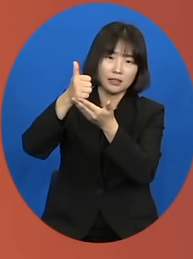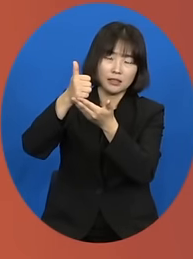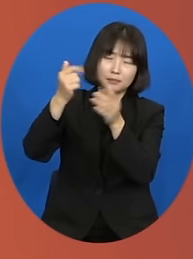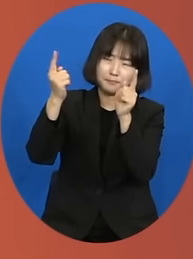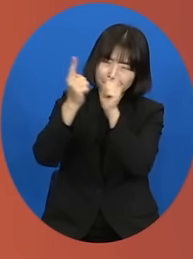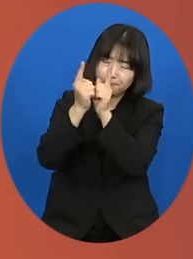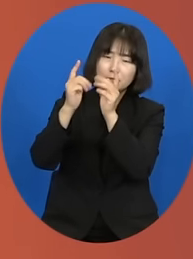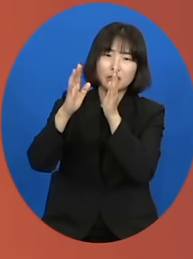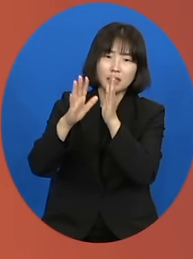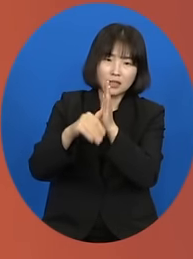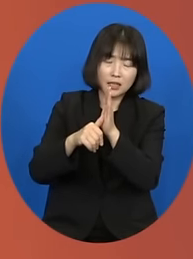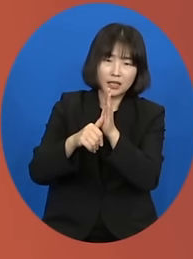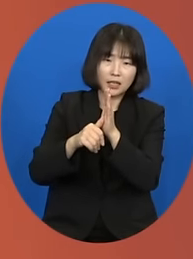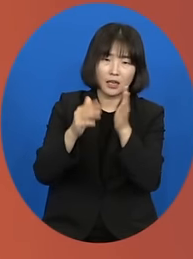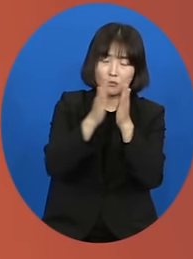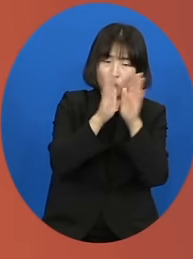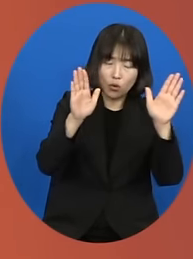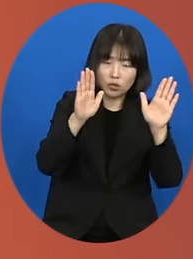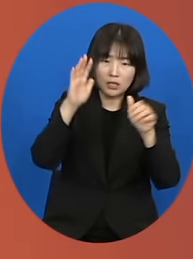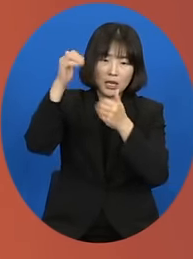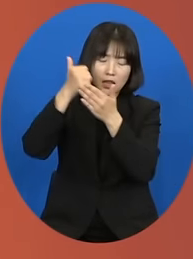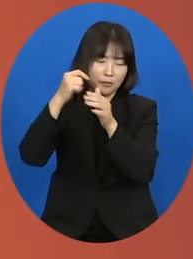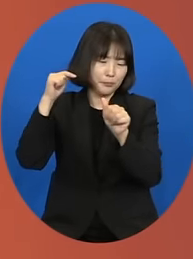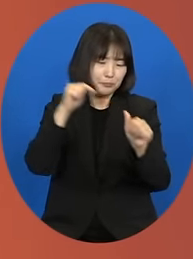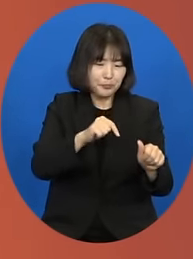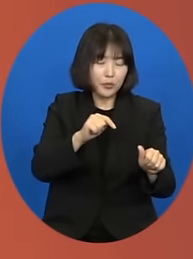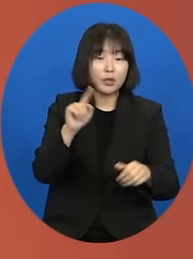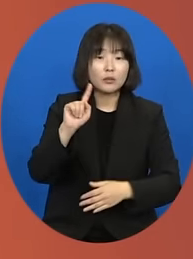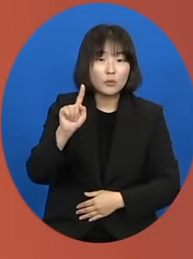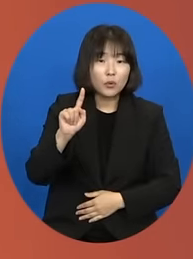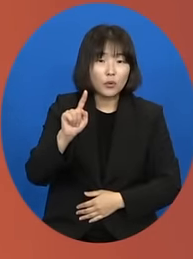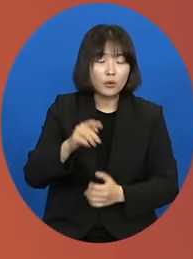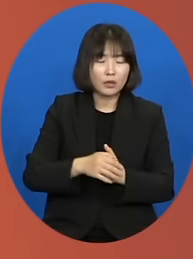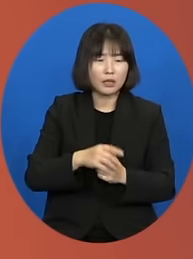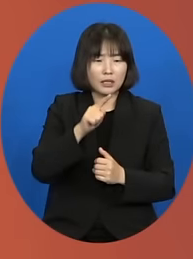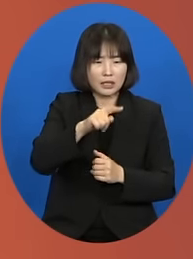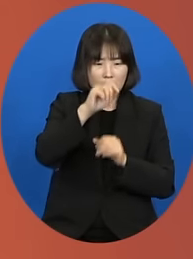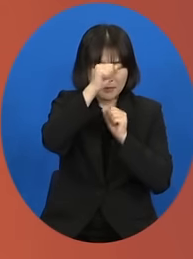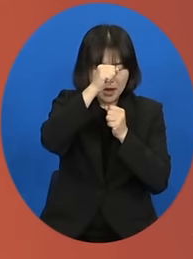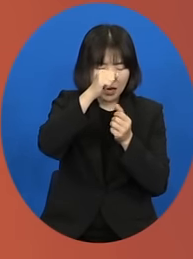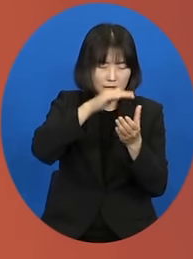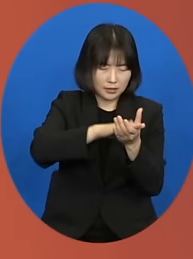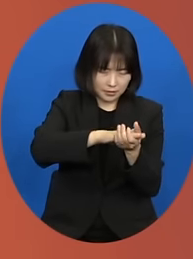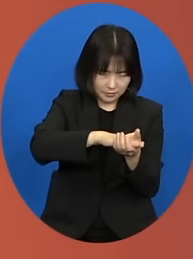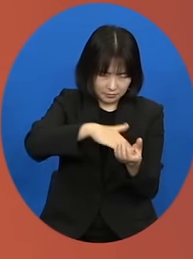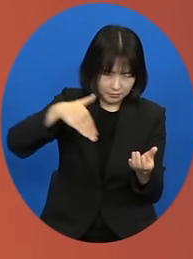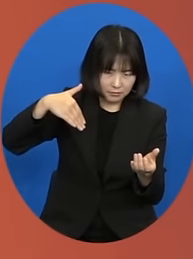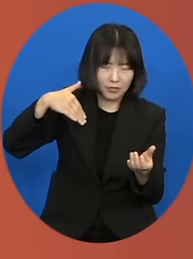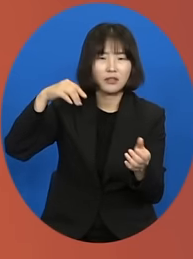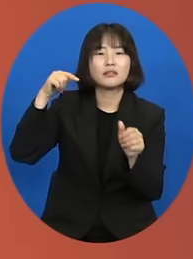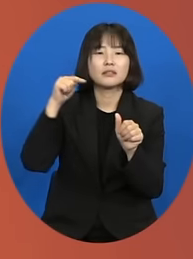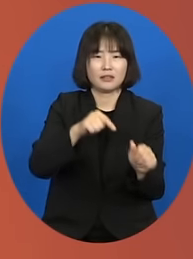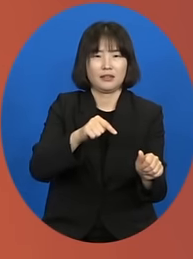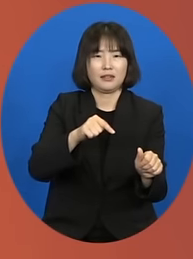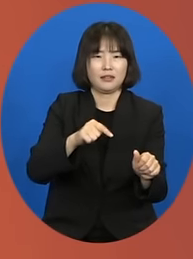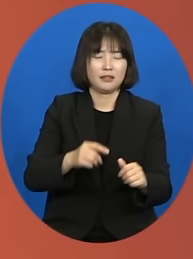하나님께서 모세에게 요구하신 첫 번째 명령이 무엇이요? 내 발에 신을